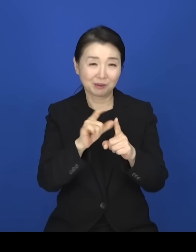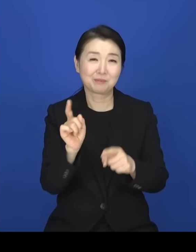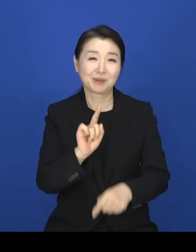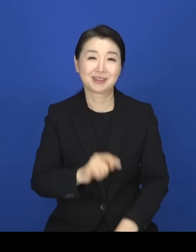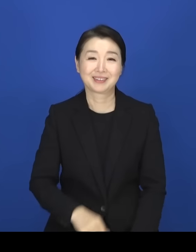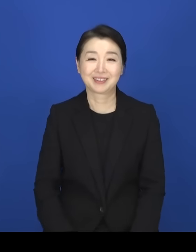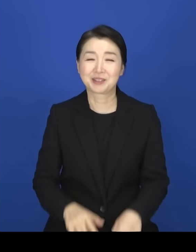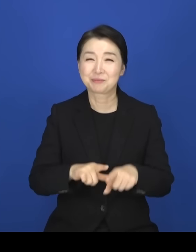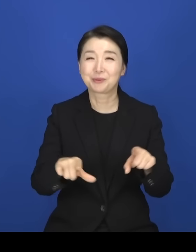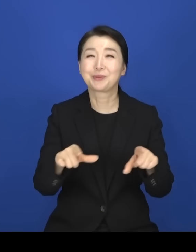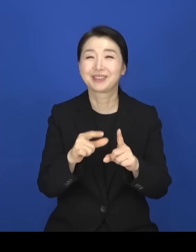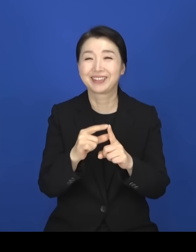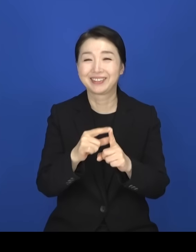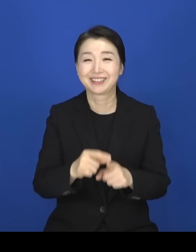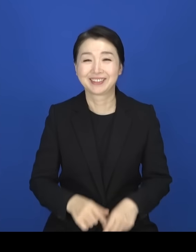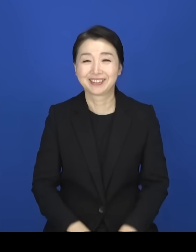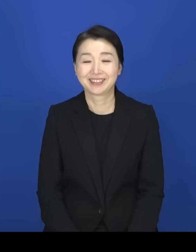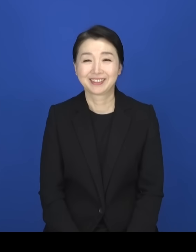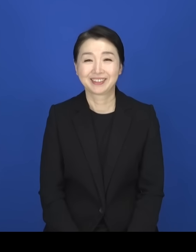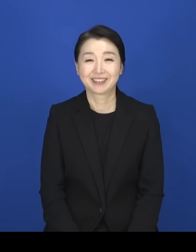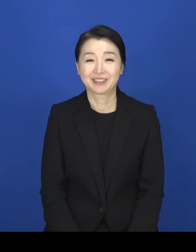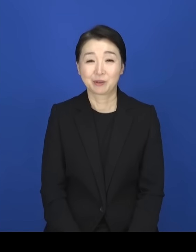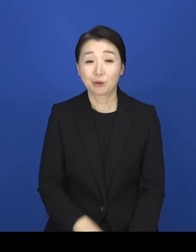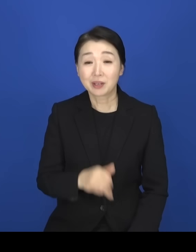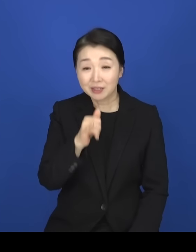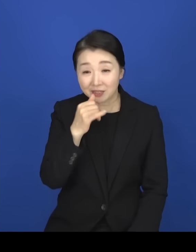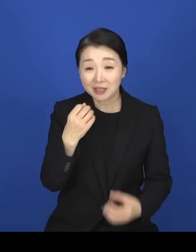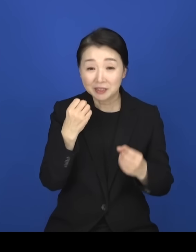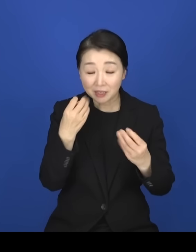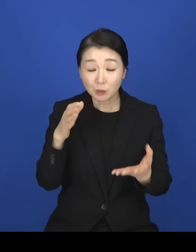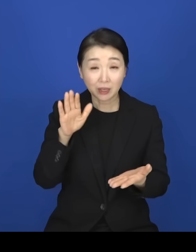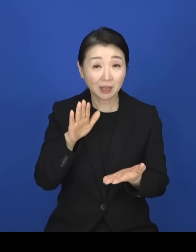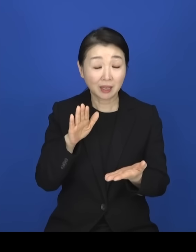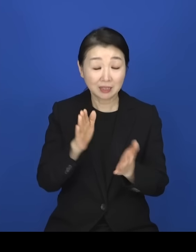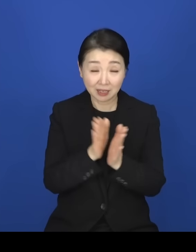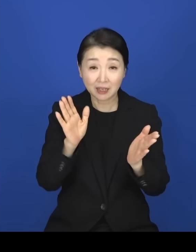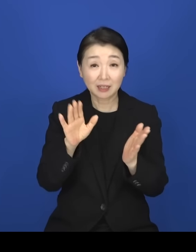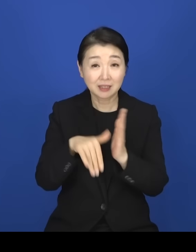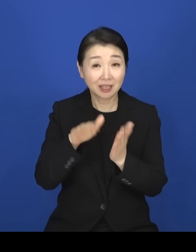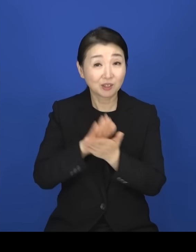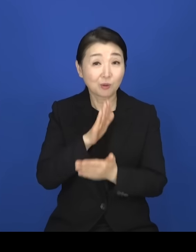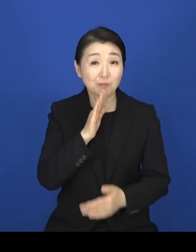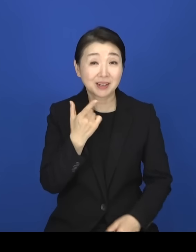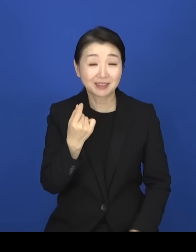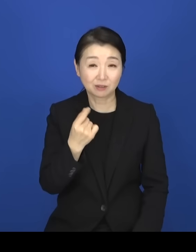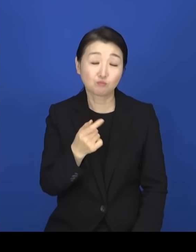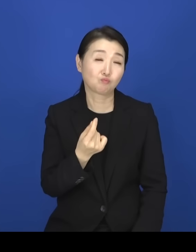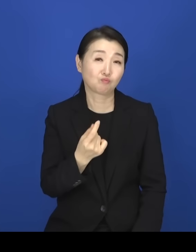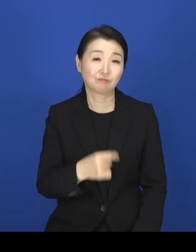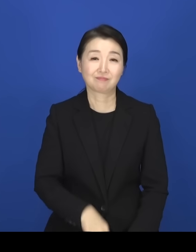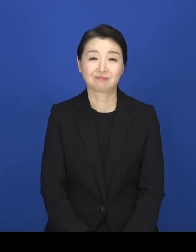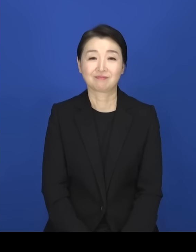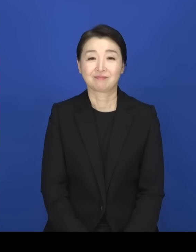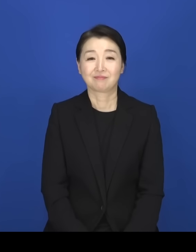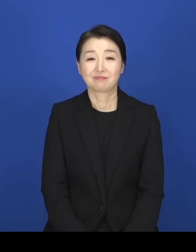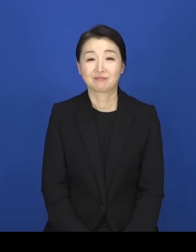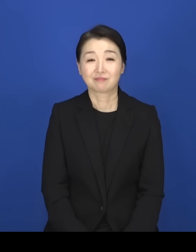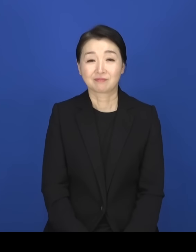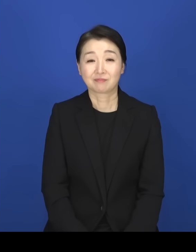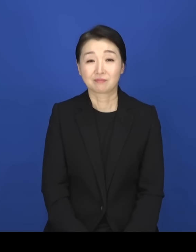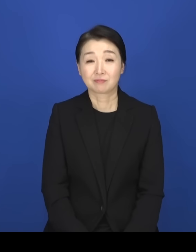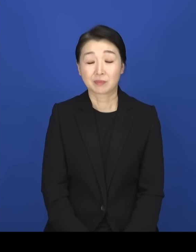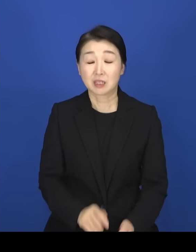네, 괜찮습니다. 세핑. 예. 원래 그런 게 있는 거죠. 이게 새롭게 좀 시작됐을 때 좀 그 뜨거움이 있는 거죠. 그럼요. 그럼 뭐 예. 그게 식는다고